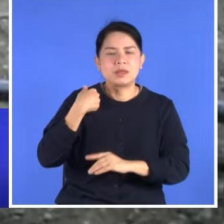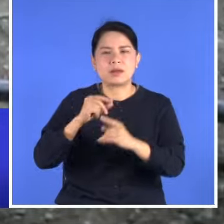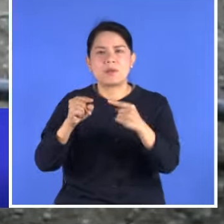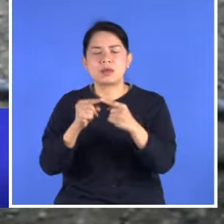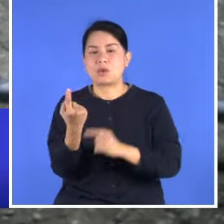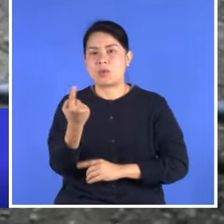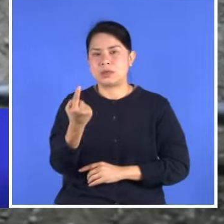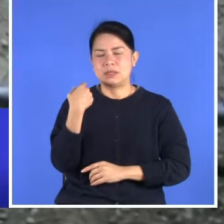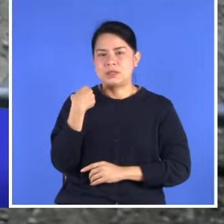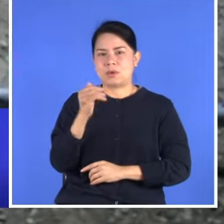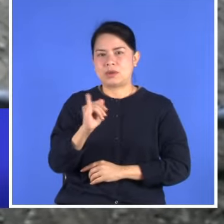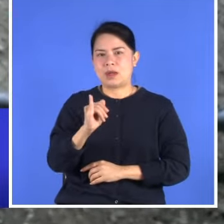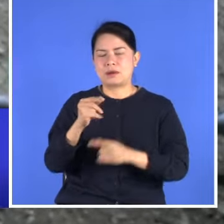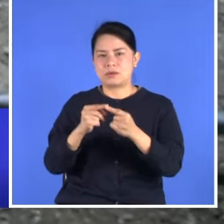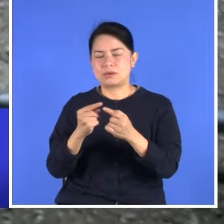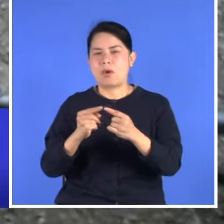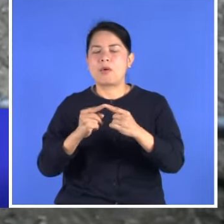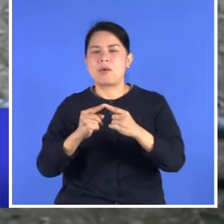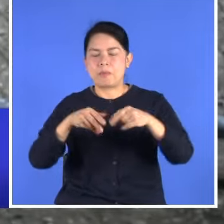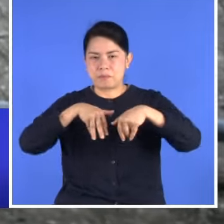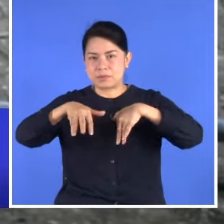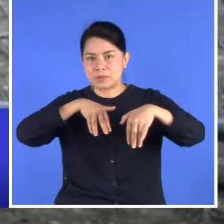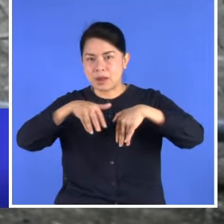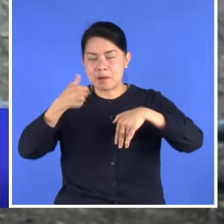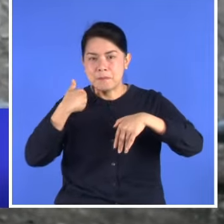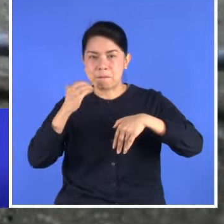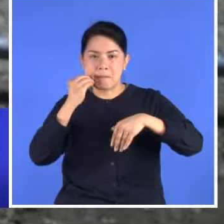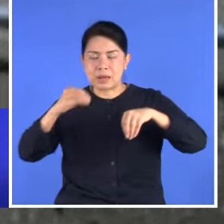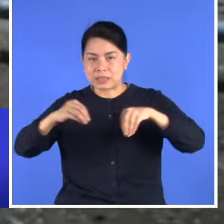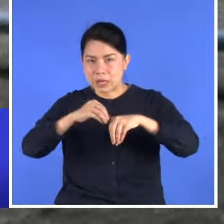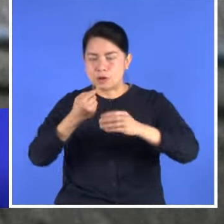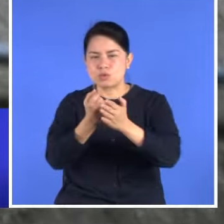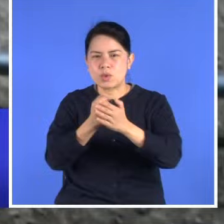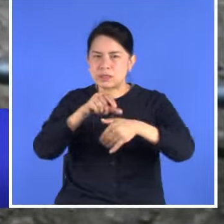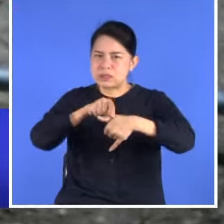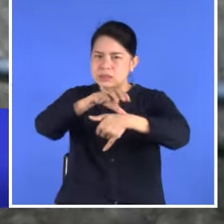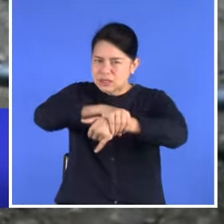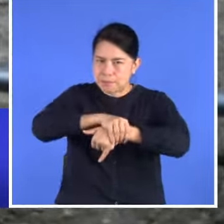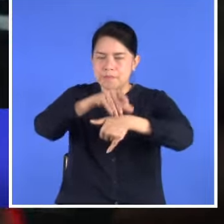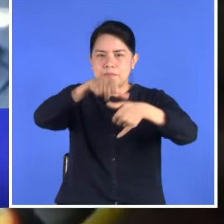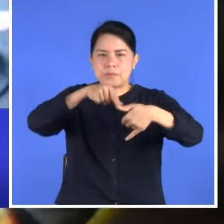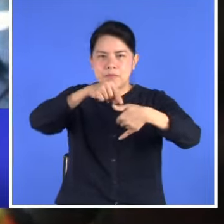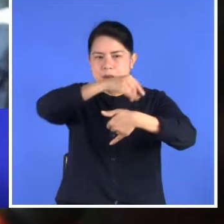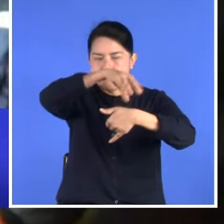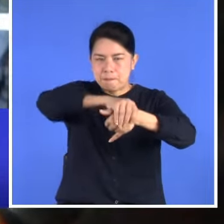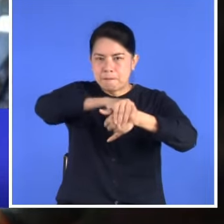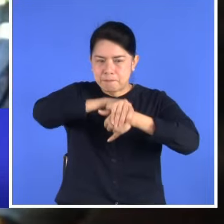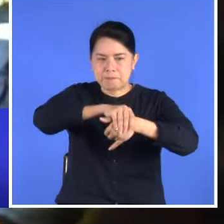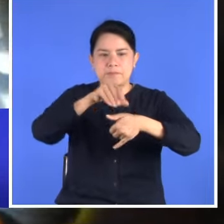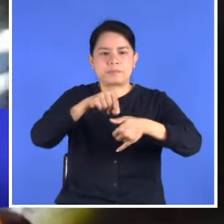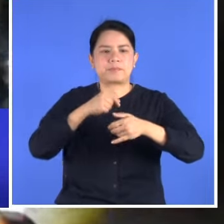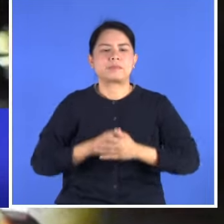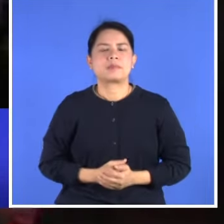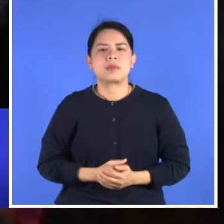จากที่ปีนขึ้นไปนะฮะกระชากลงมาตกฮะหัวนี่กระแทกพื้นปูนจนกระทั่งหัวแตกว่าอย่างนั้นเถอะและก็ถูกควบคุมตัวเอาไว้ได้ทราบ